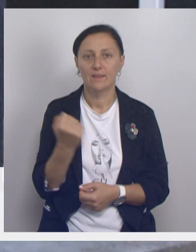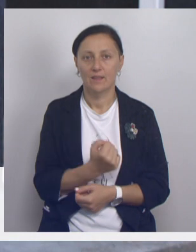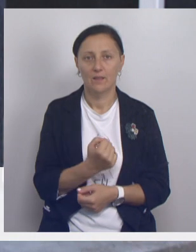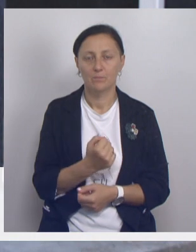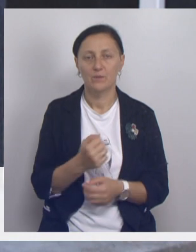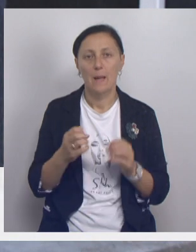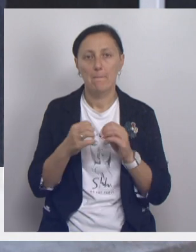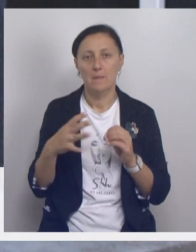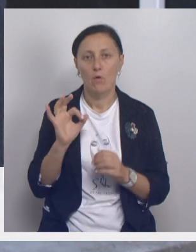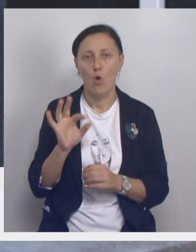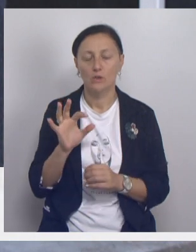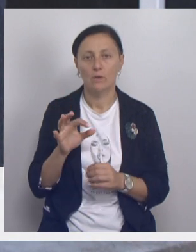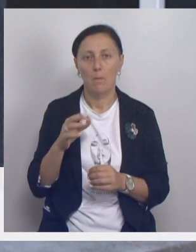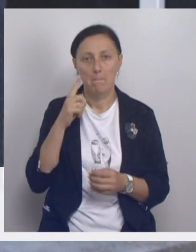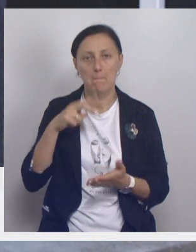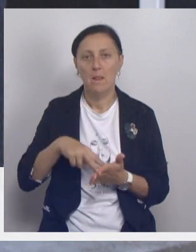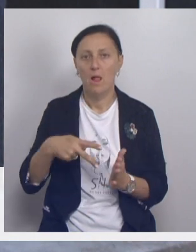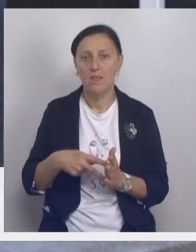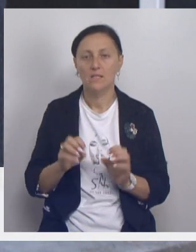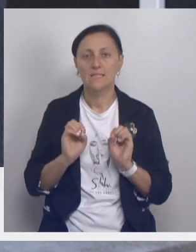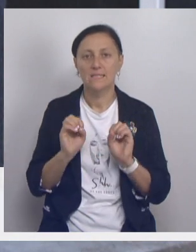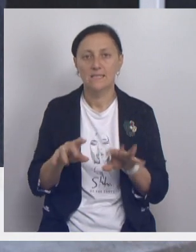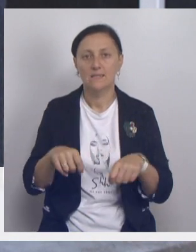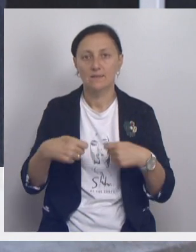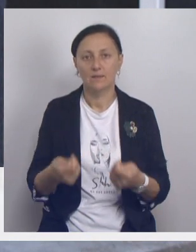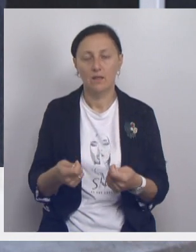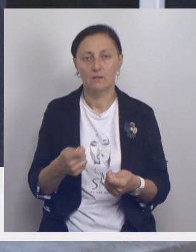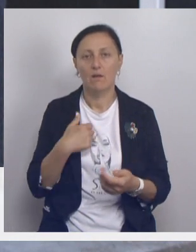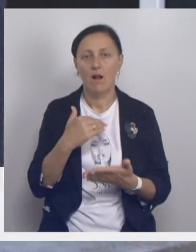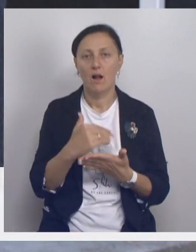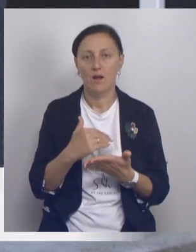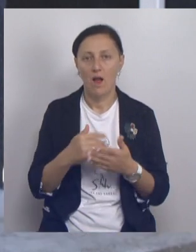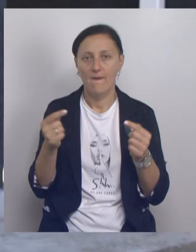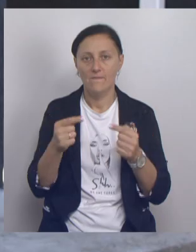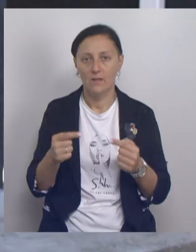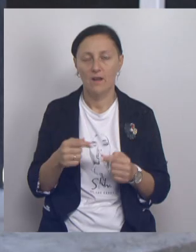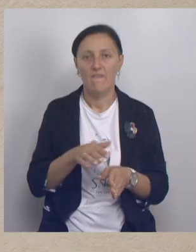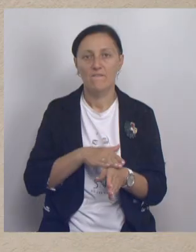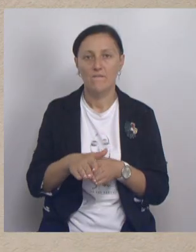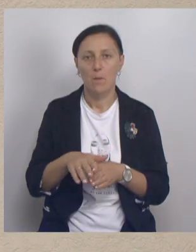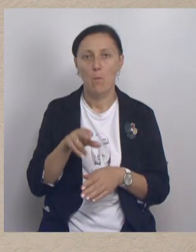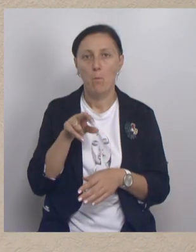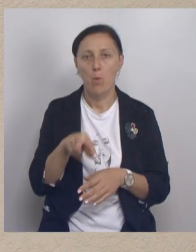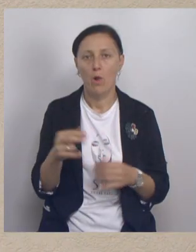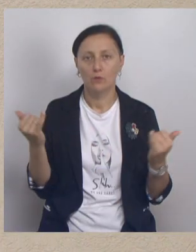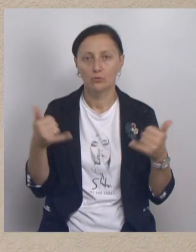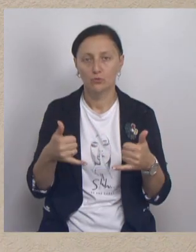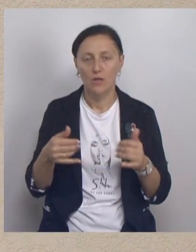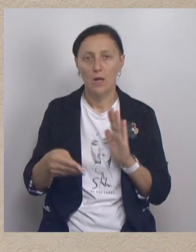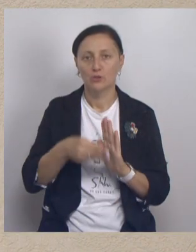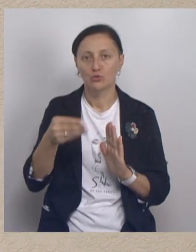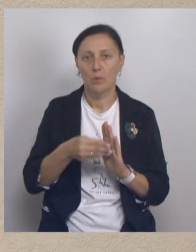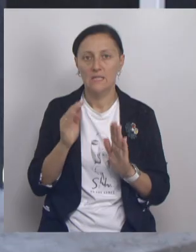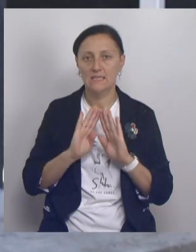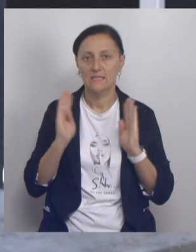15 октября планируем сдать. В принципе, идем по графику. На данный момент выполнена стяжка пола, финишная шпаклевка стен